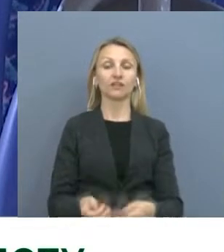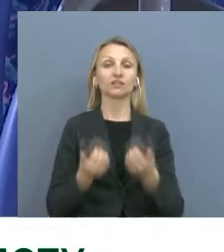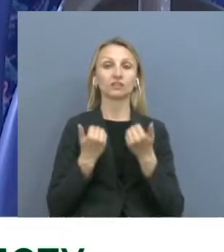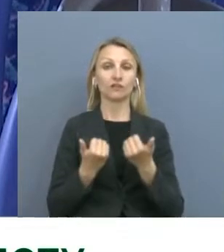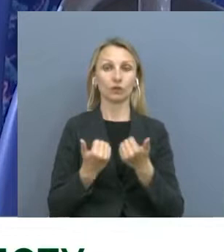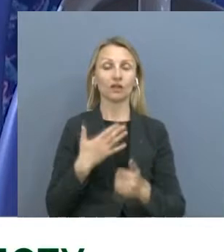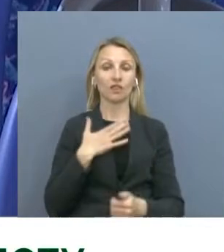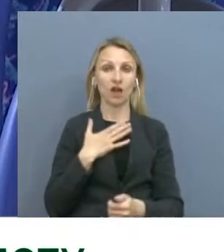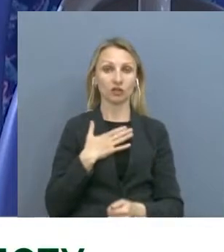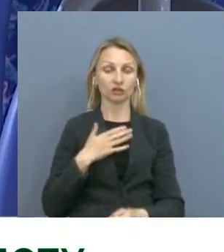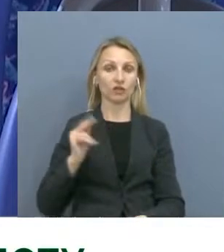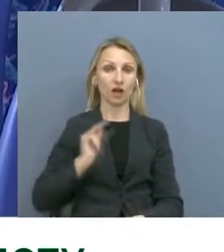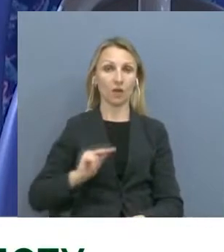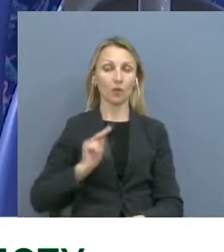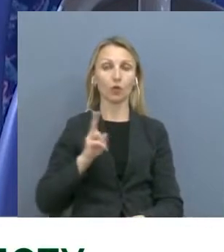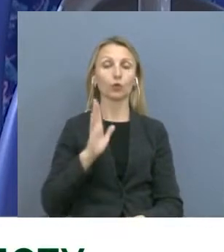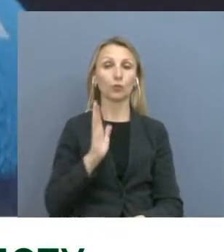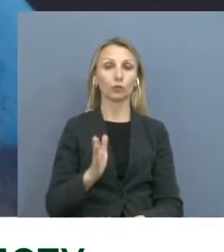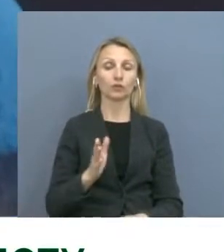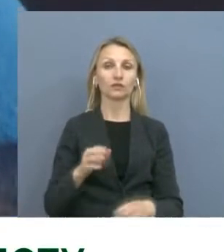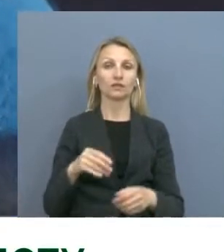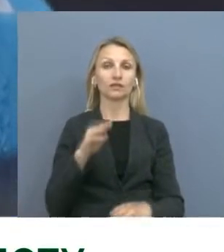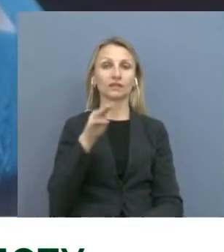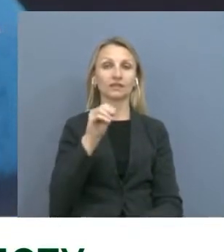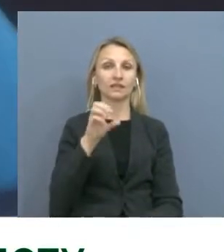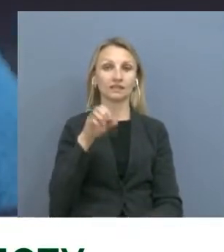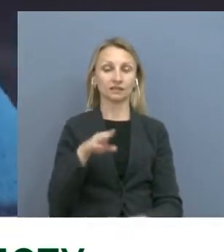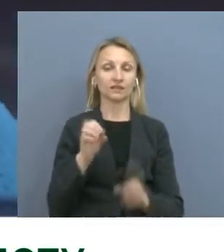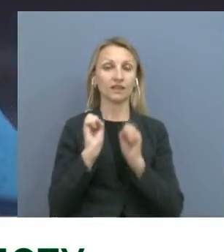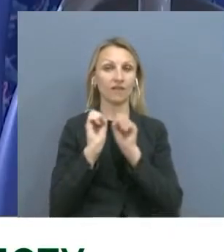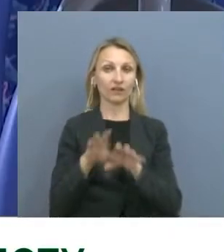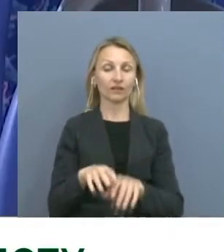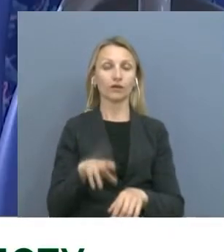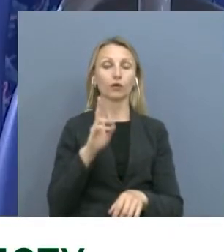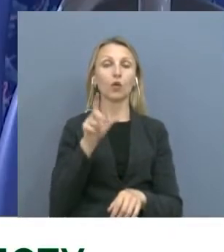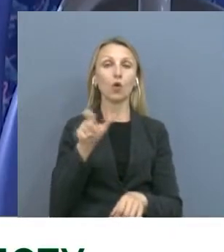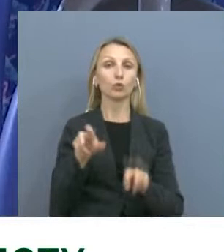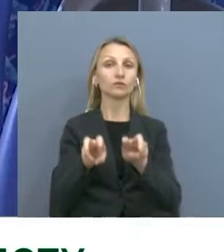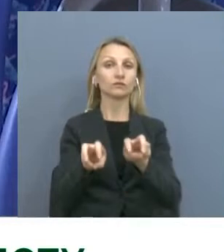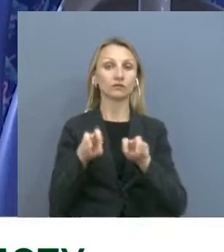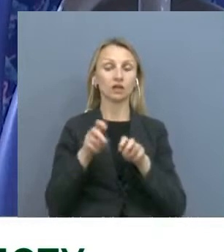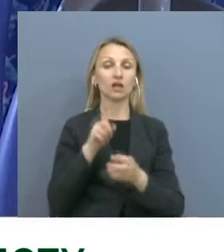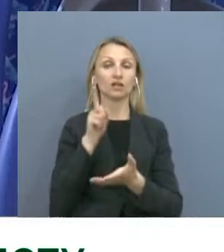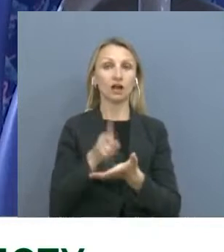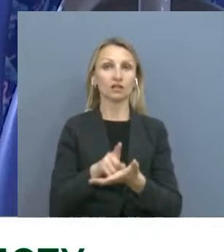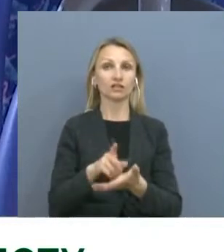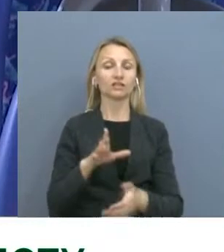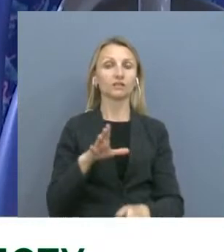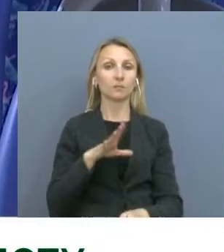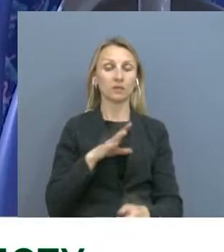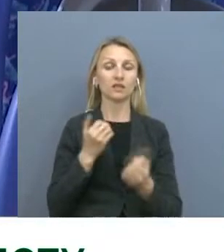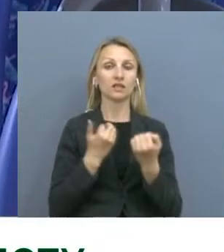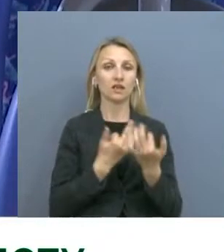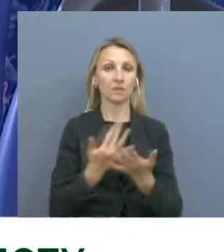наши работники, которые будут выезжать на линию, будут сдавать тесты. Пассажиры, которые будут находиться в салоне автобусов, должны придерживаться